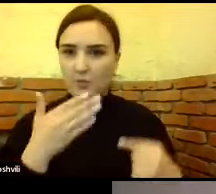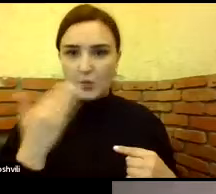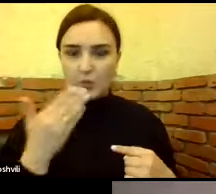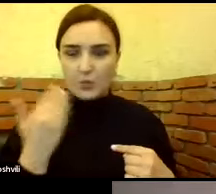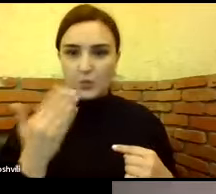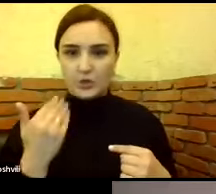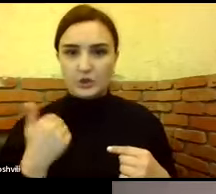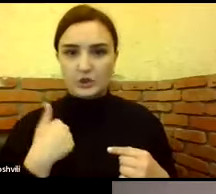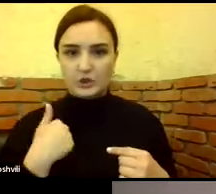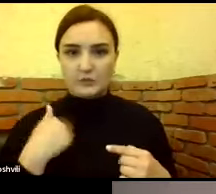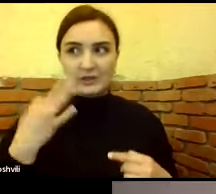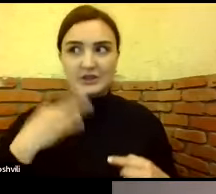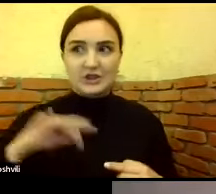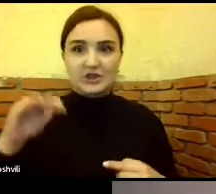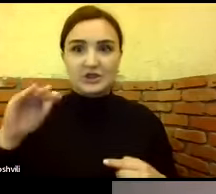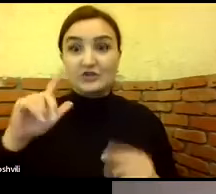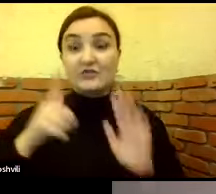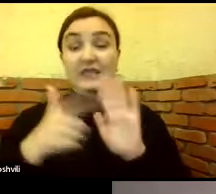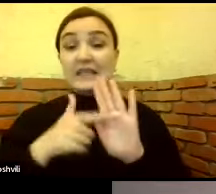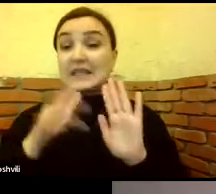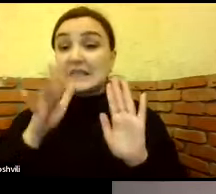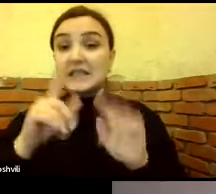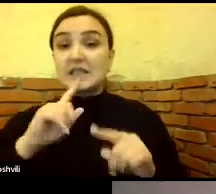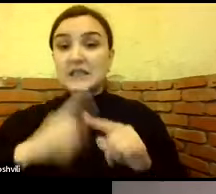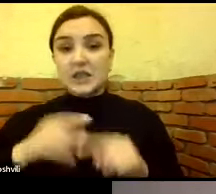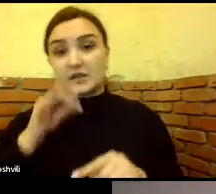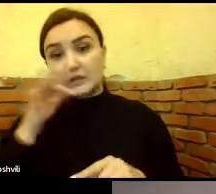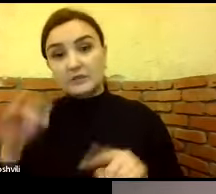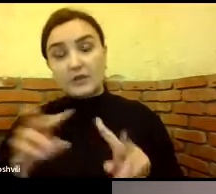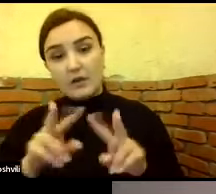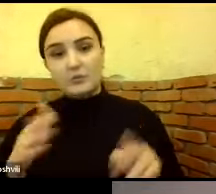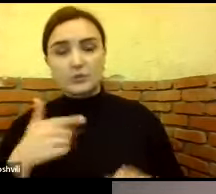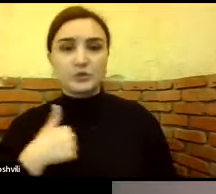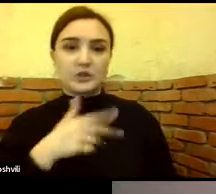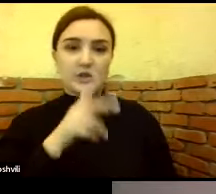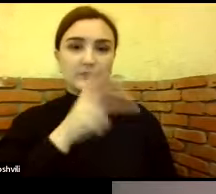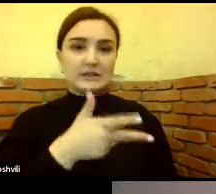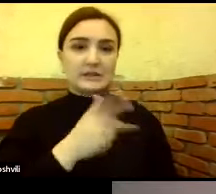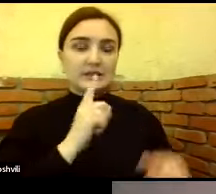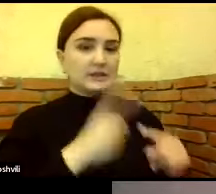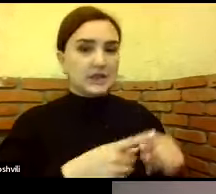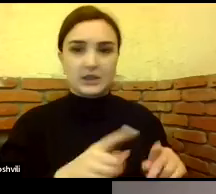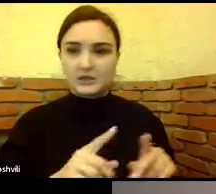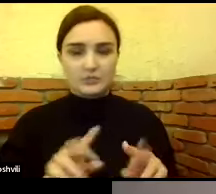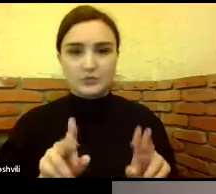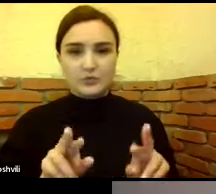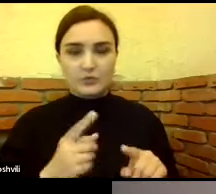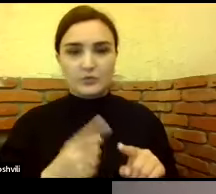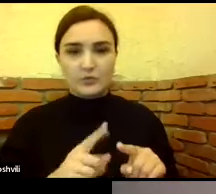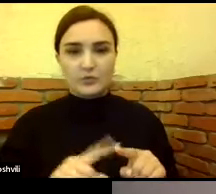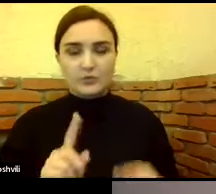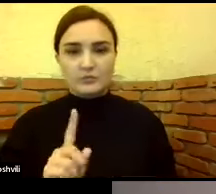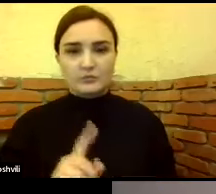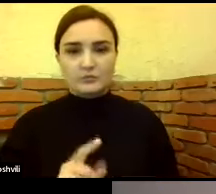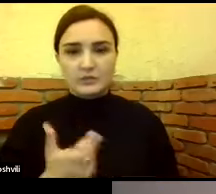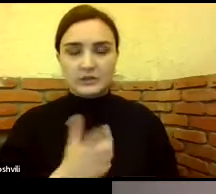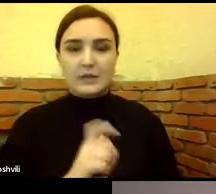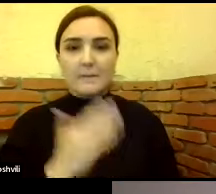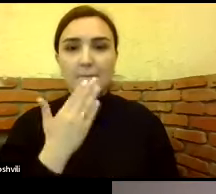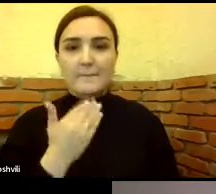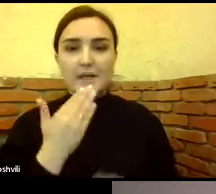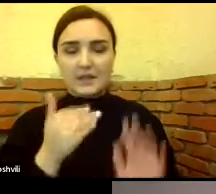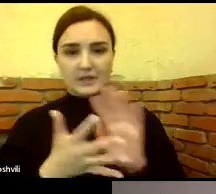ხვდები ჩემი 7 წლის დას ვეტყვი რამე მაგ დაგვაშ თუ ჩემი 13 წლის დას, იმიტომ რომ რაღაც, ანუ ძალიან მარტივად